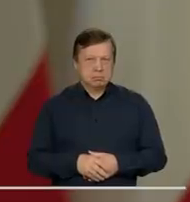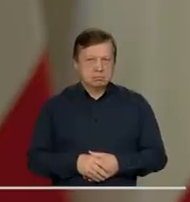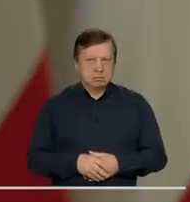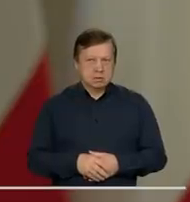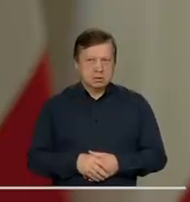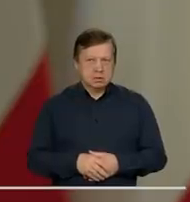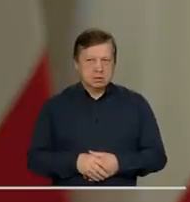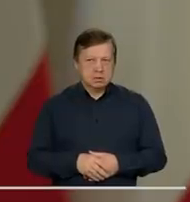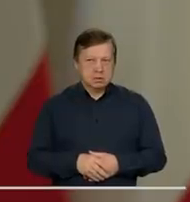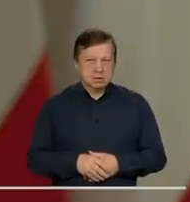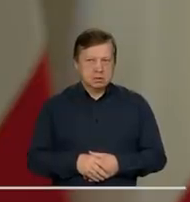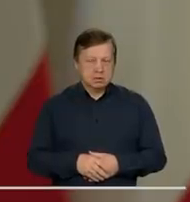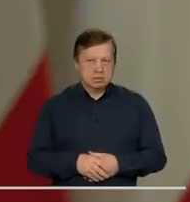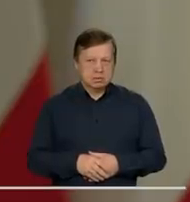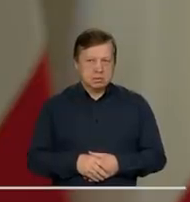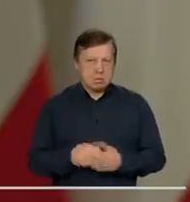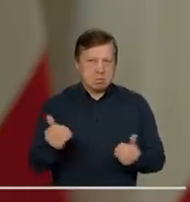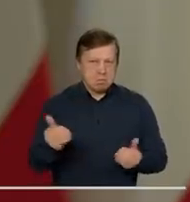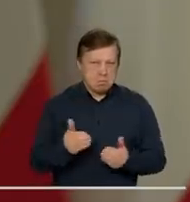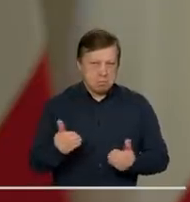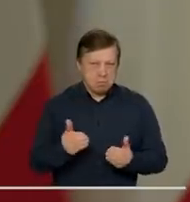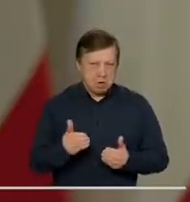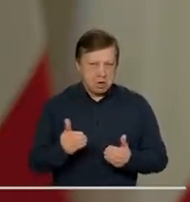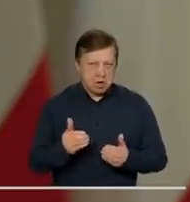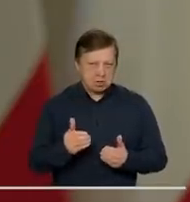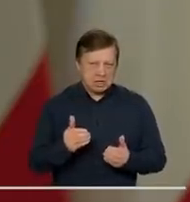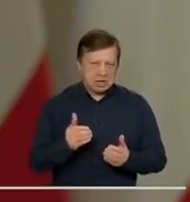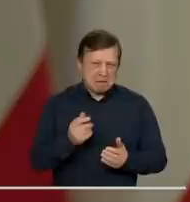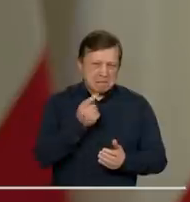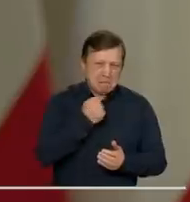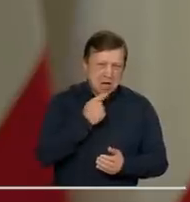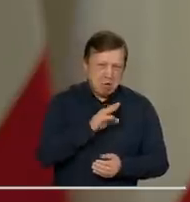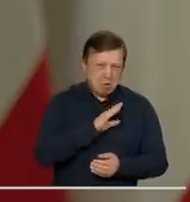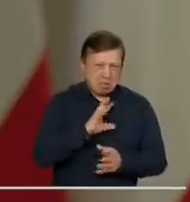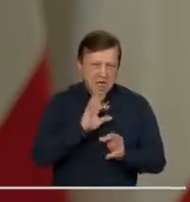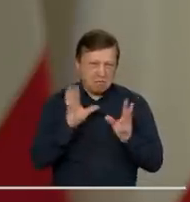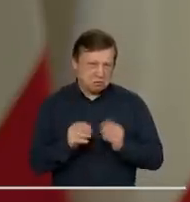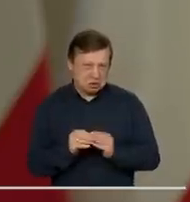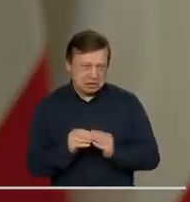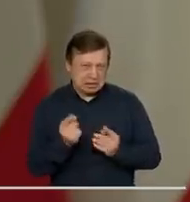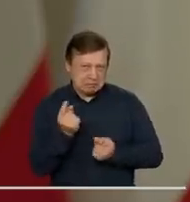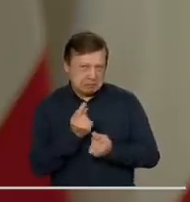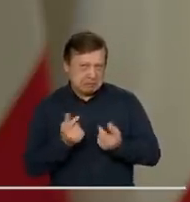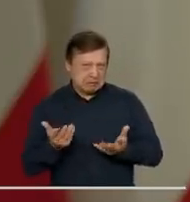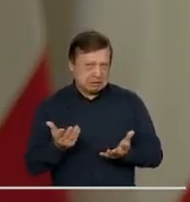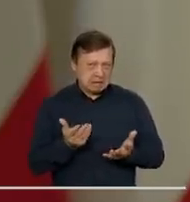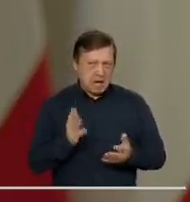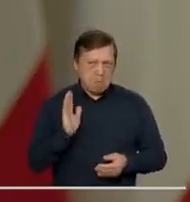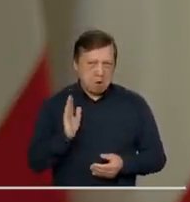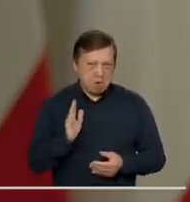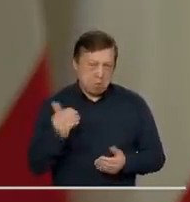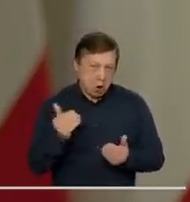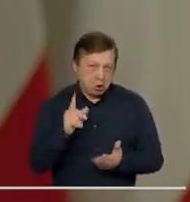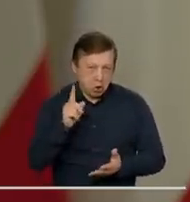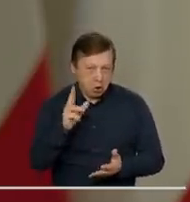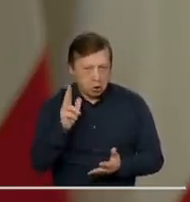że może to tylko jakieś nieznaczne straty, że nie wszyscy zginęli, a potem, że może ktoś